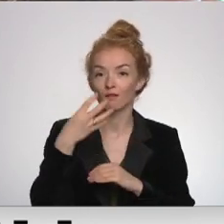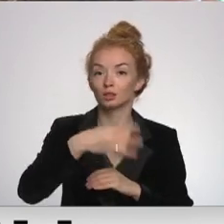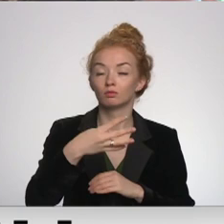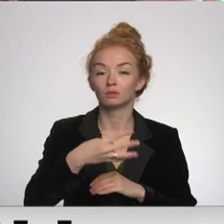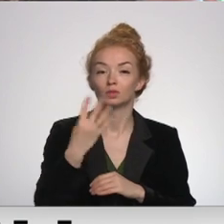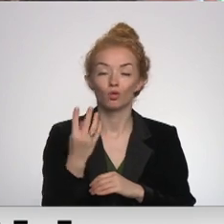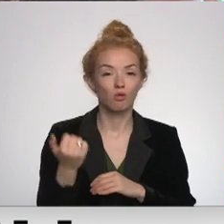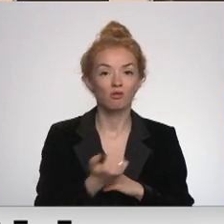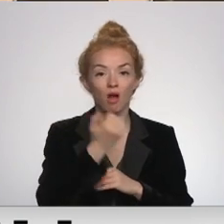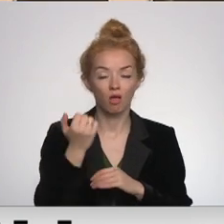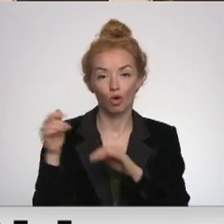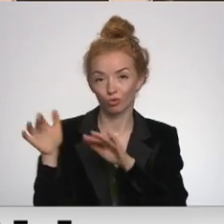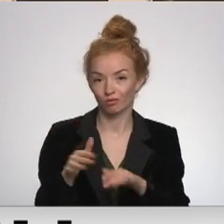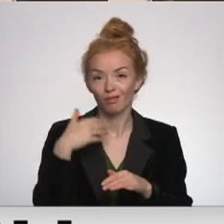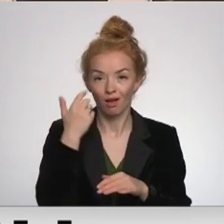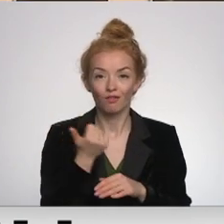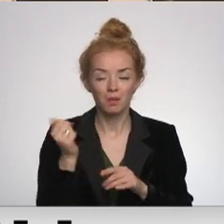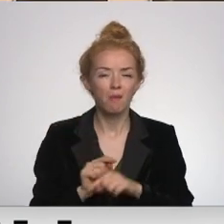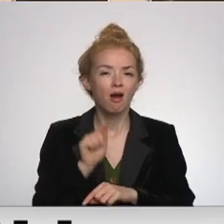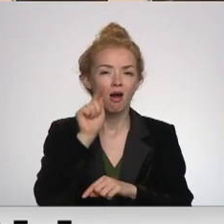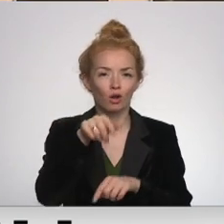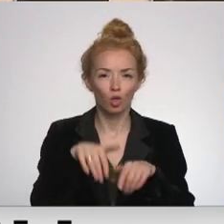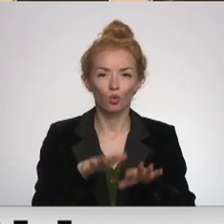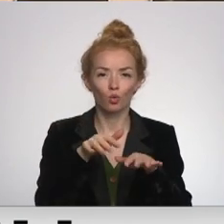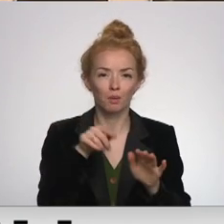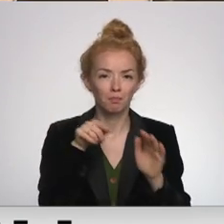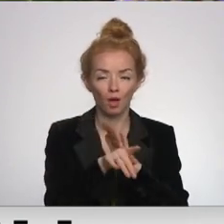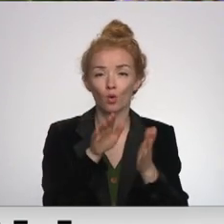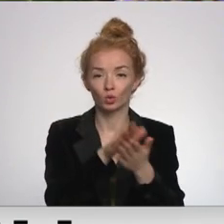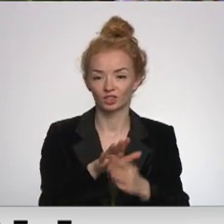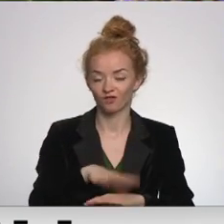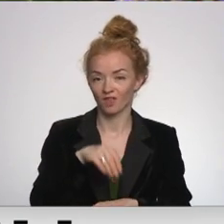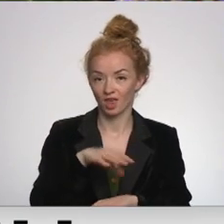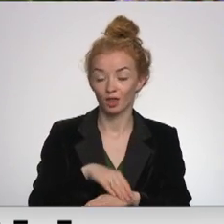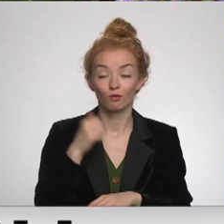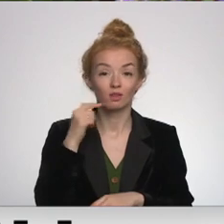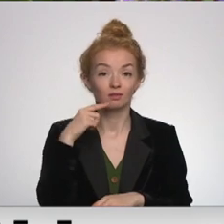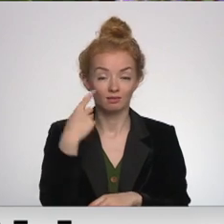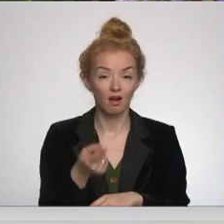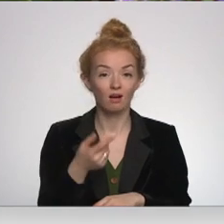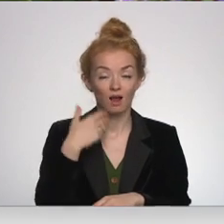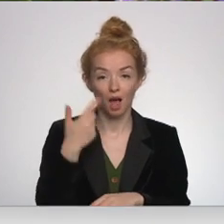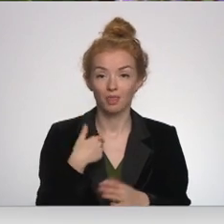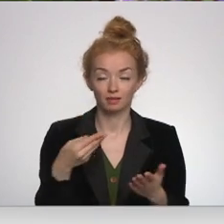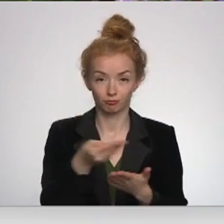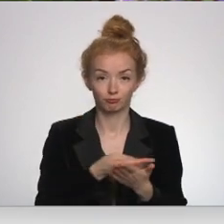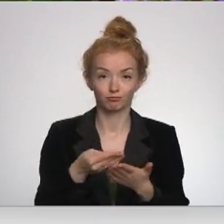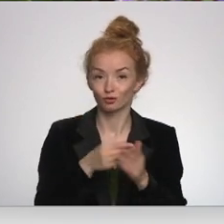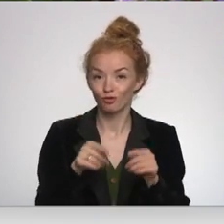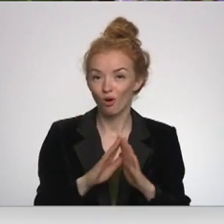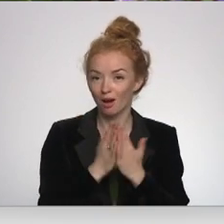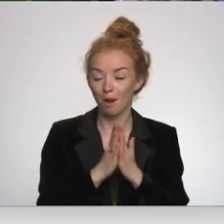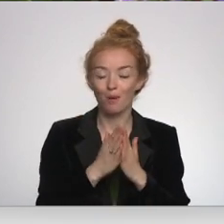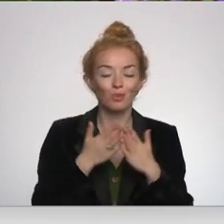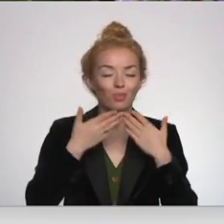1944. Gada rudenī, kad viņi pāri jūrai bēga uz Zviedriju. Un tad, kad es ilustrēju šo grāmatu, protams,